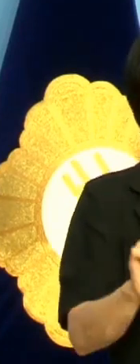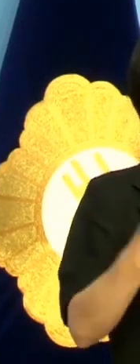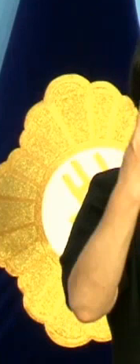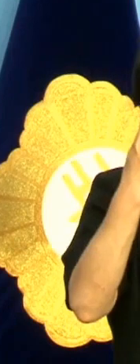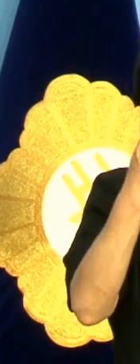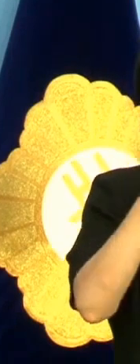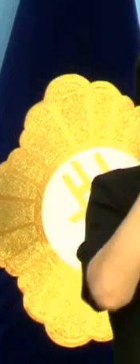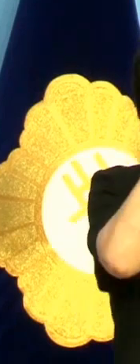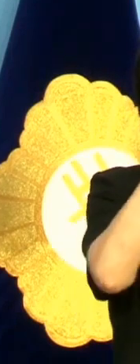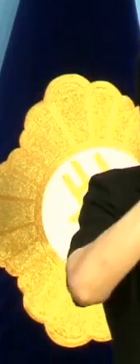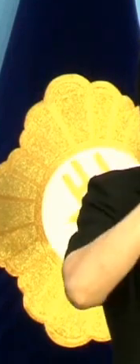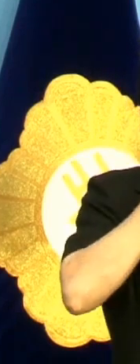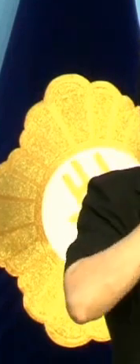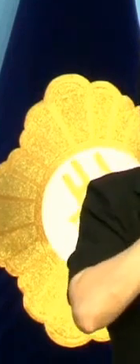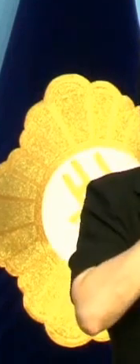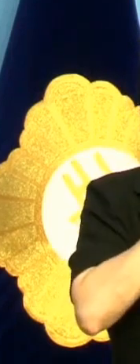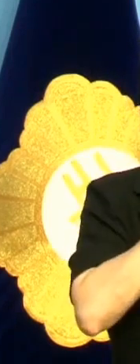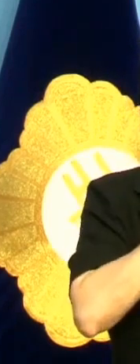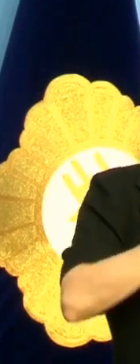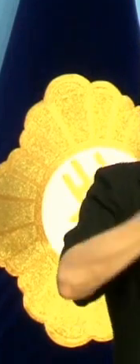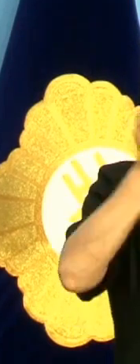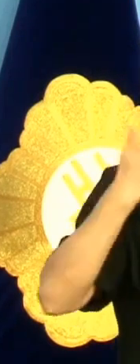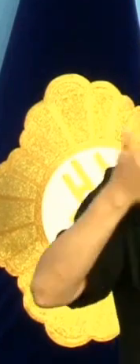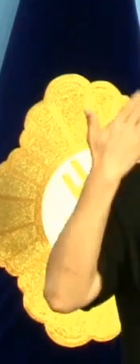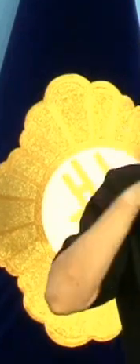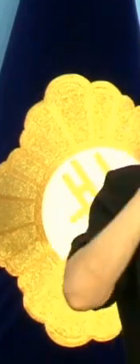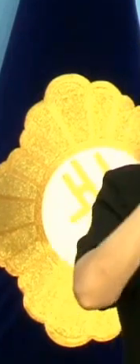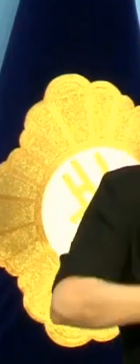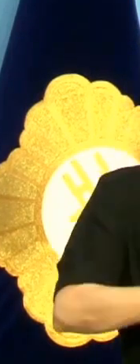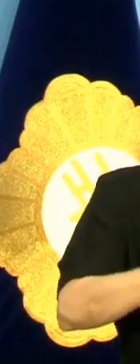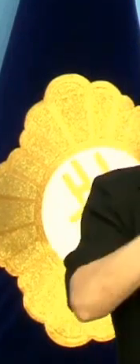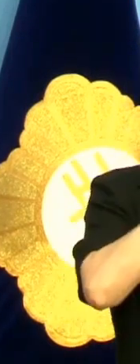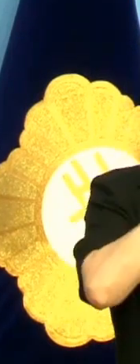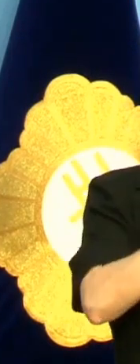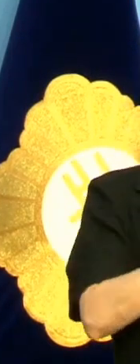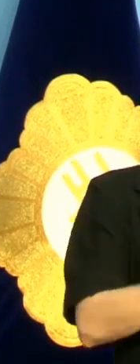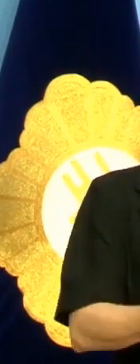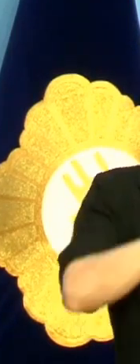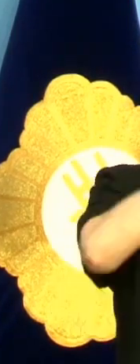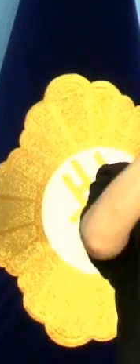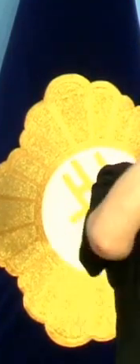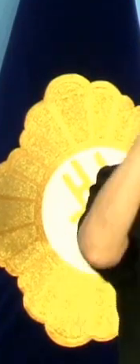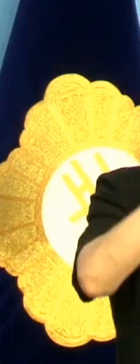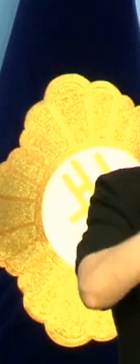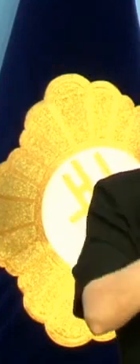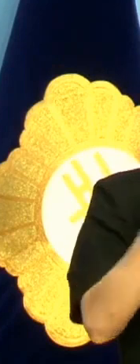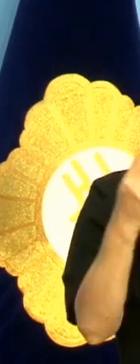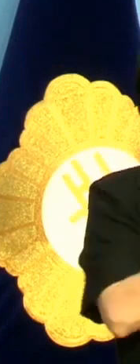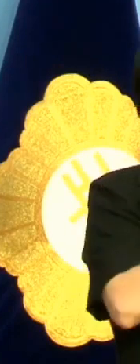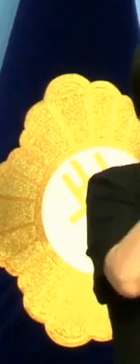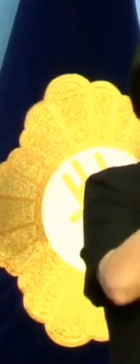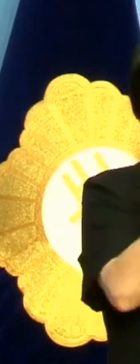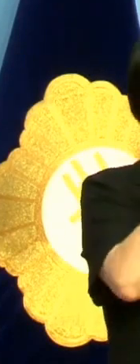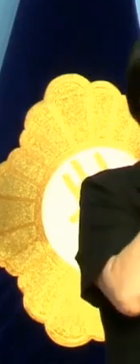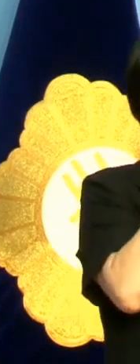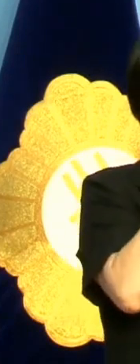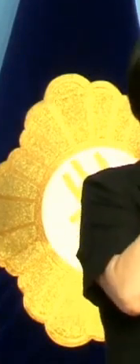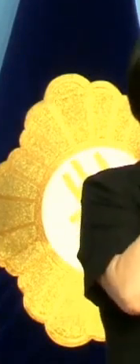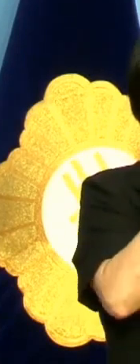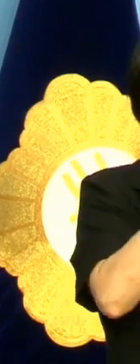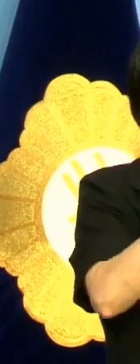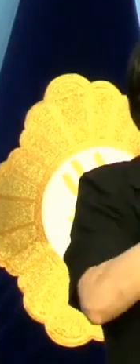파악할 수 없습니다 지난 데이 o 연 2만 의원 의 경우에는 변동된 재산이 있을 경우 그